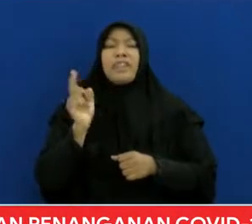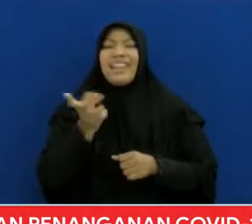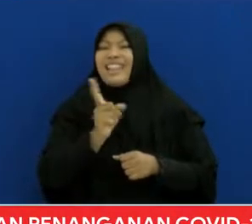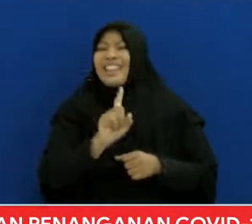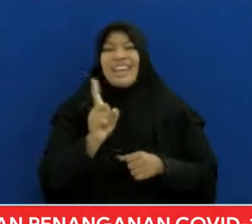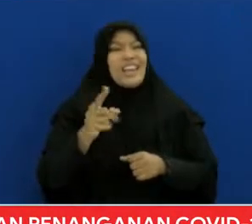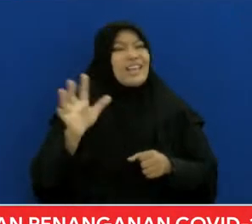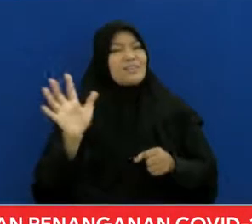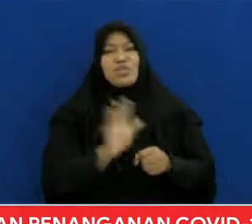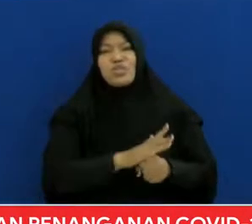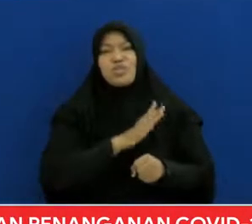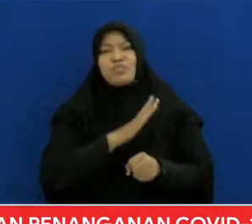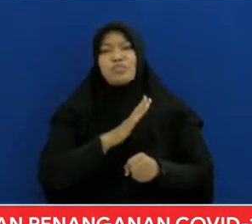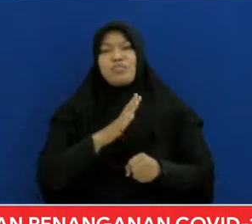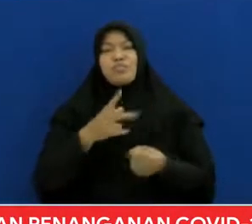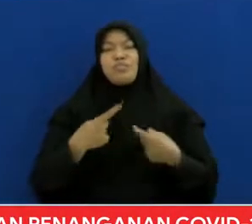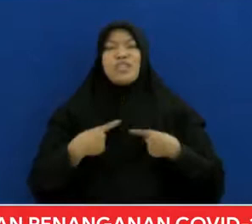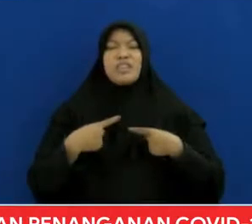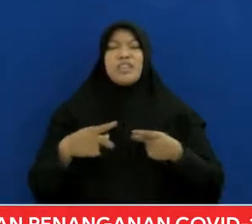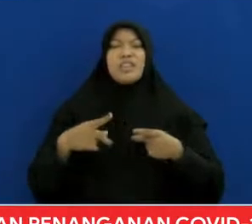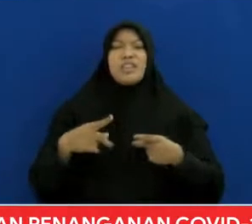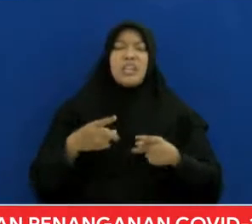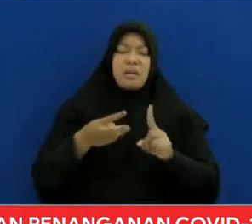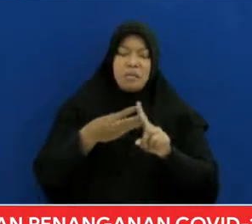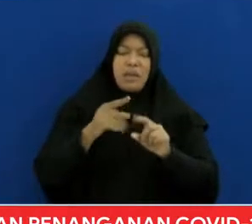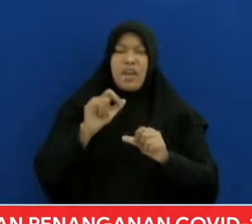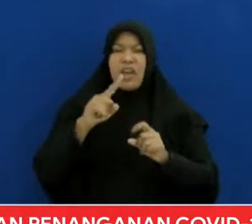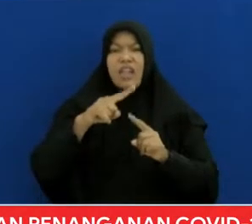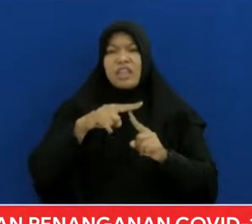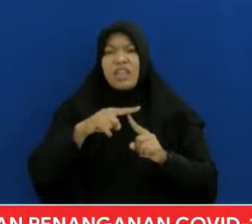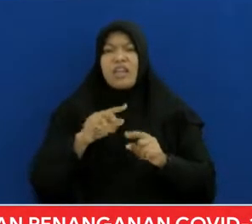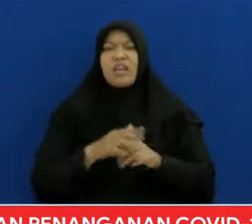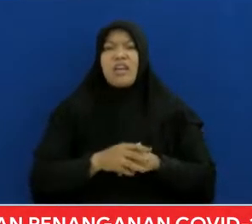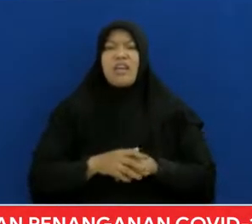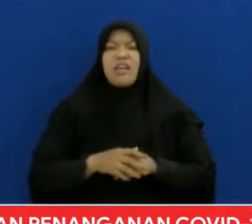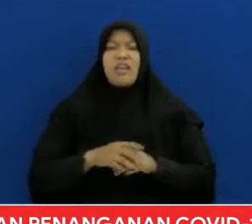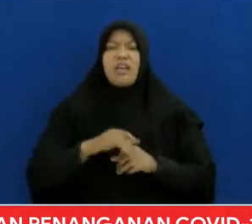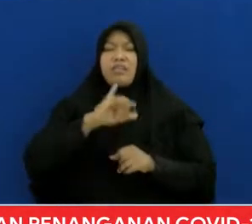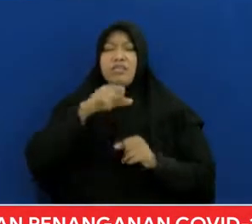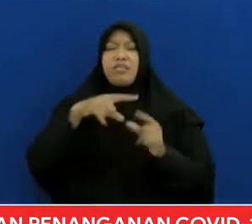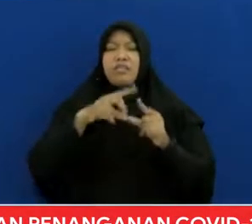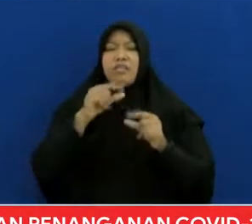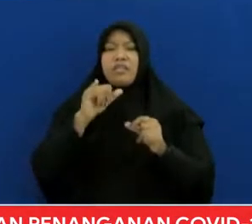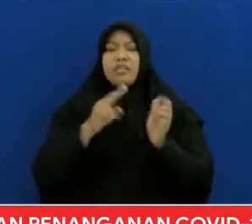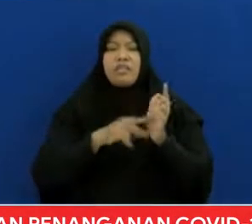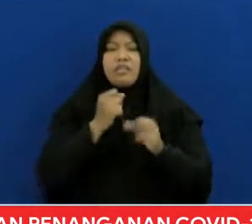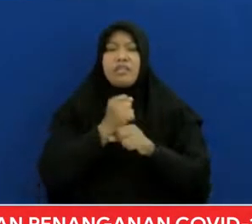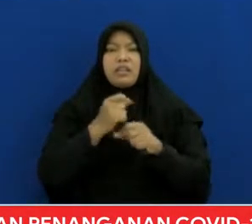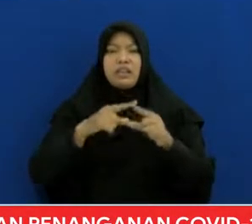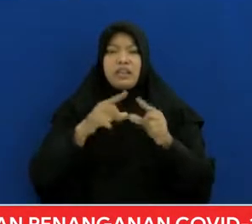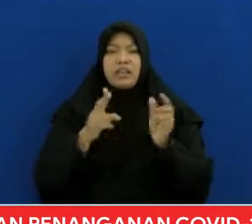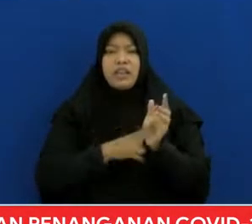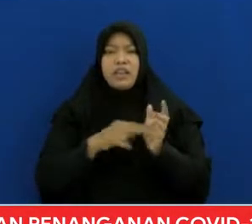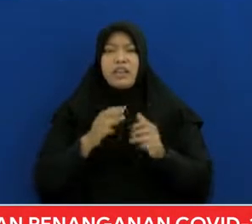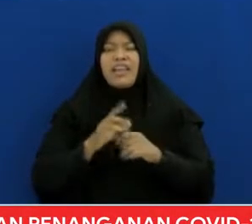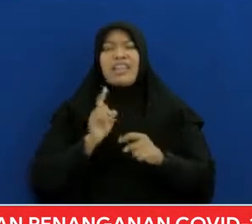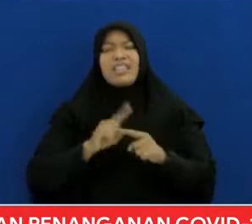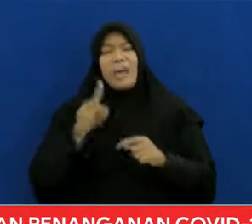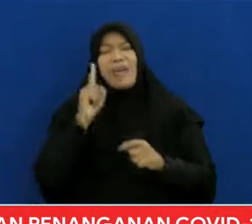tidak cukup kita dengan BLT saja atau jaring pengaman sosial tanpa diimbangi usaha kita